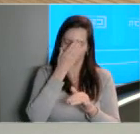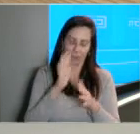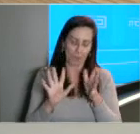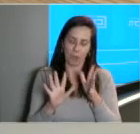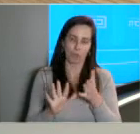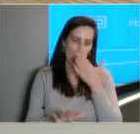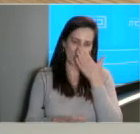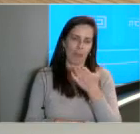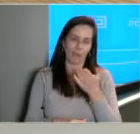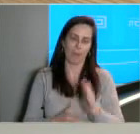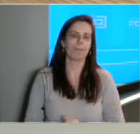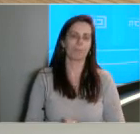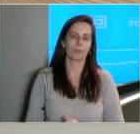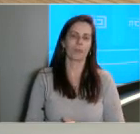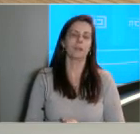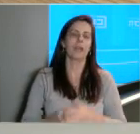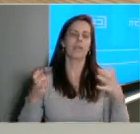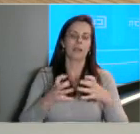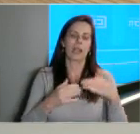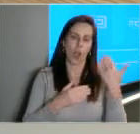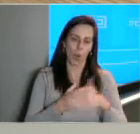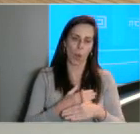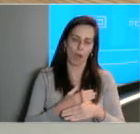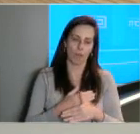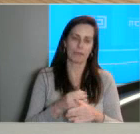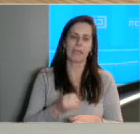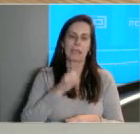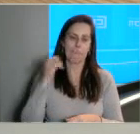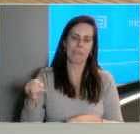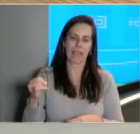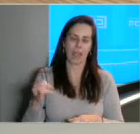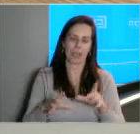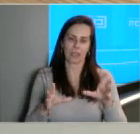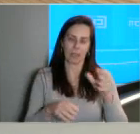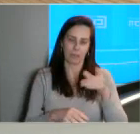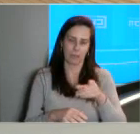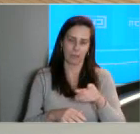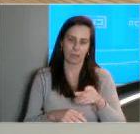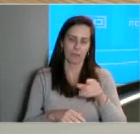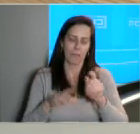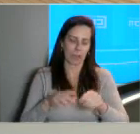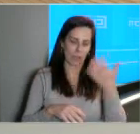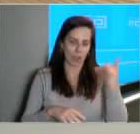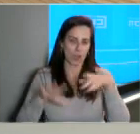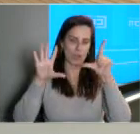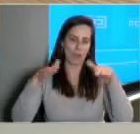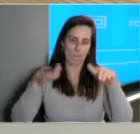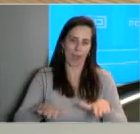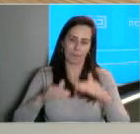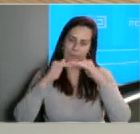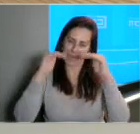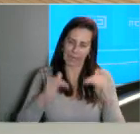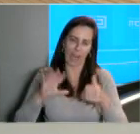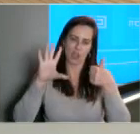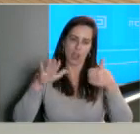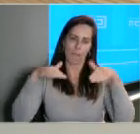ומאוד מאוד מאוכזבים שם עם התוצאה שלה. והמפלגה האחרונה, הקטנה ביותר, מפלגת ימינה של נפתלי בנט, בכנסת הקודמת הם היו עם 7 מנדטים, ירידה